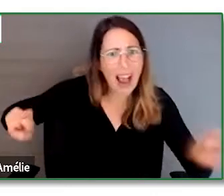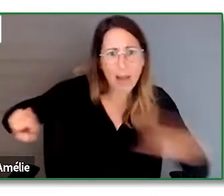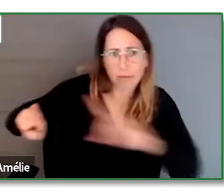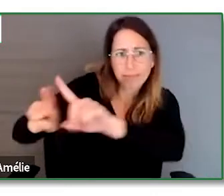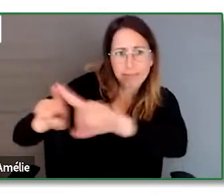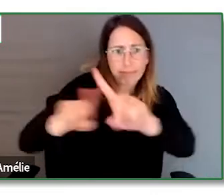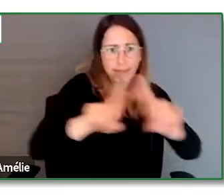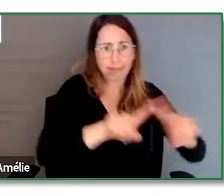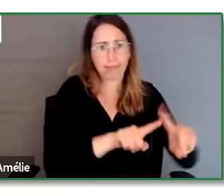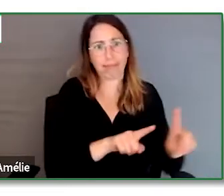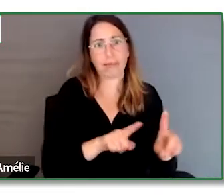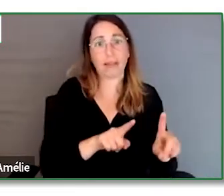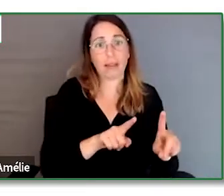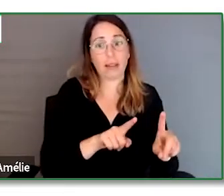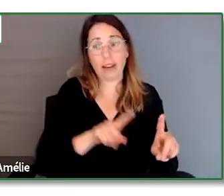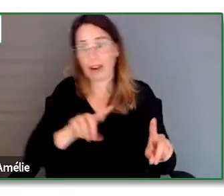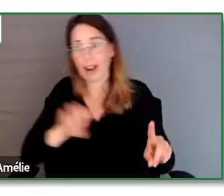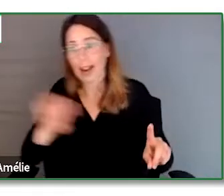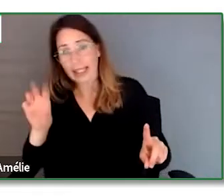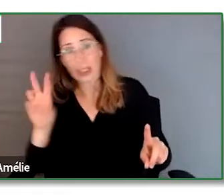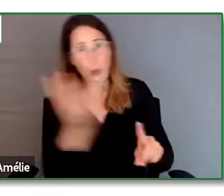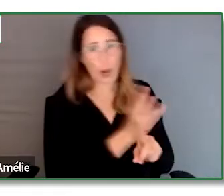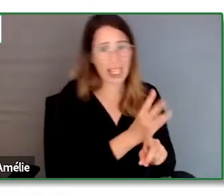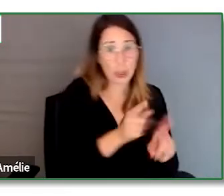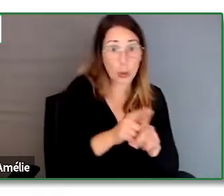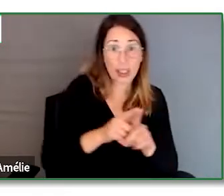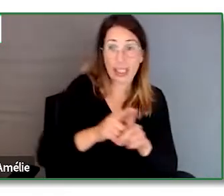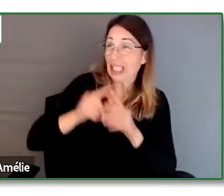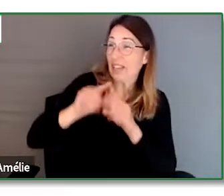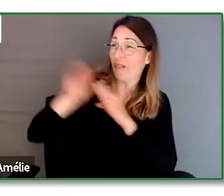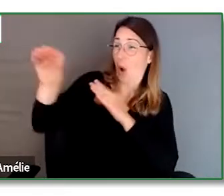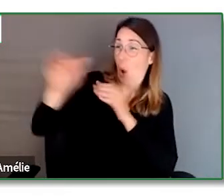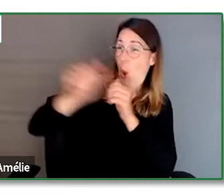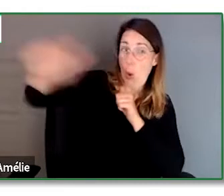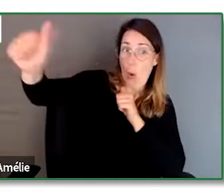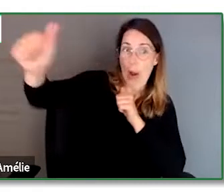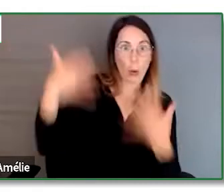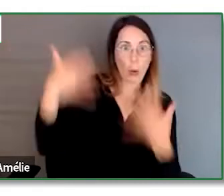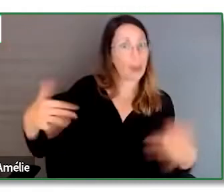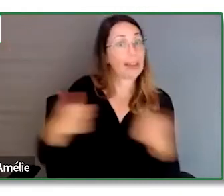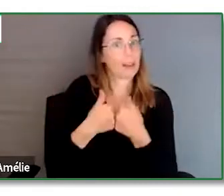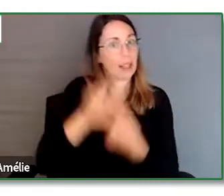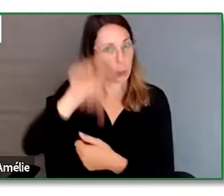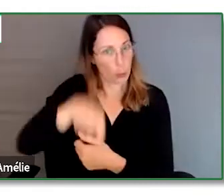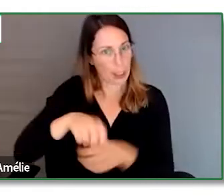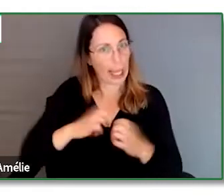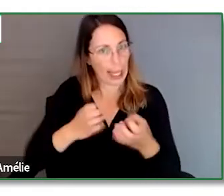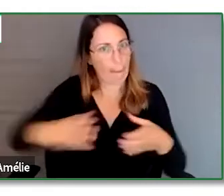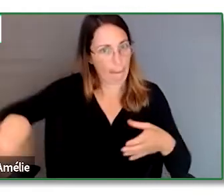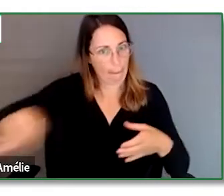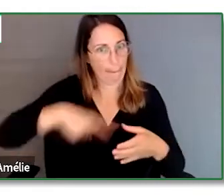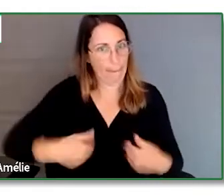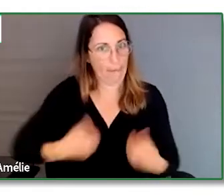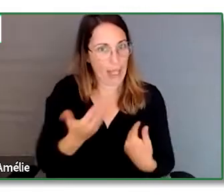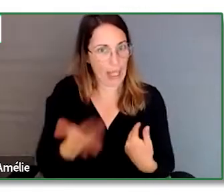d'éloignement, certainement, est un de ces défis pour l'équipe. Nous devons travailler pour déterminer les priorités et quel serait notre